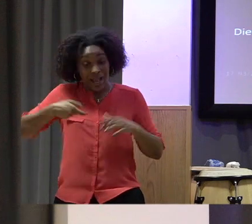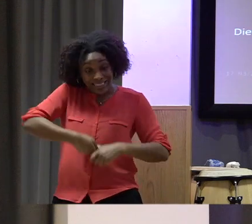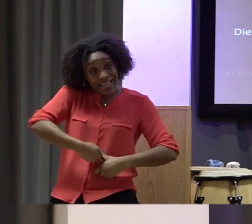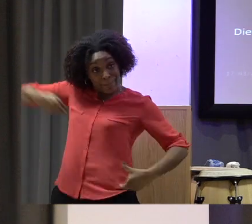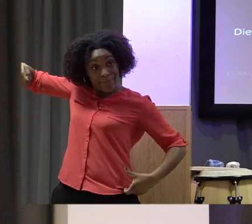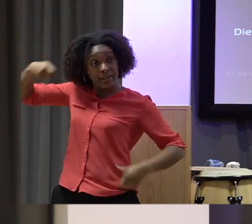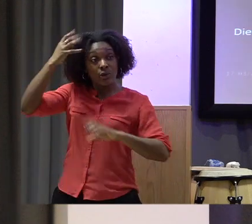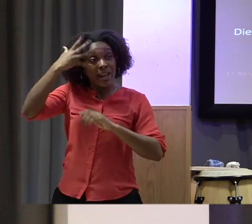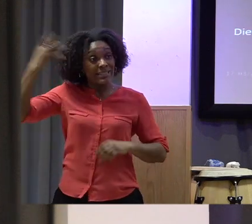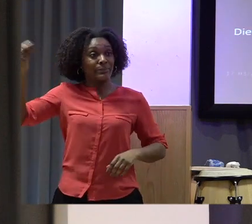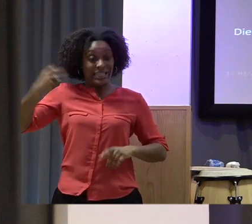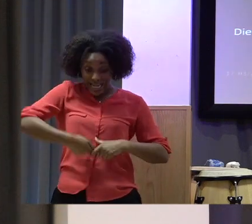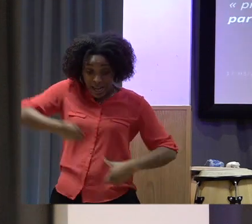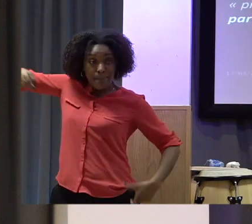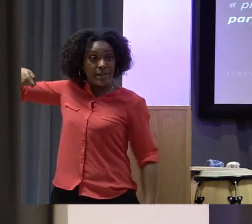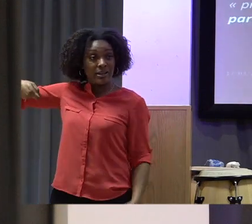épée.